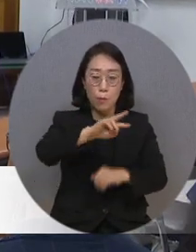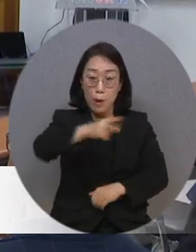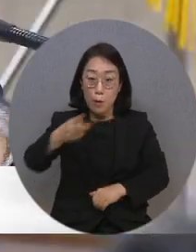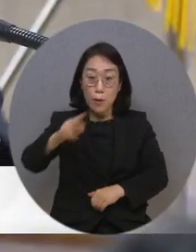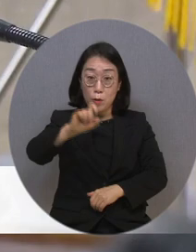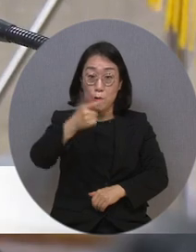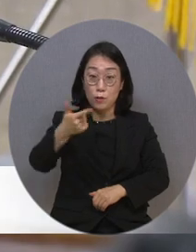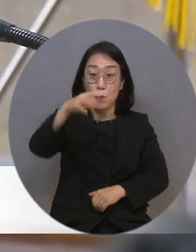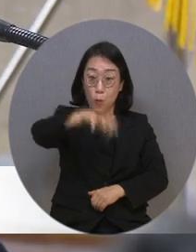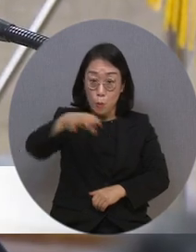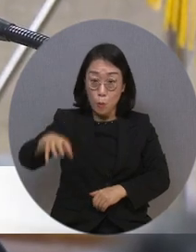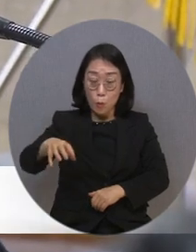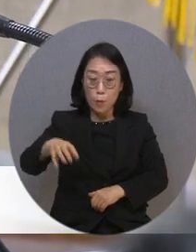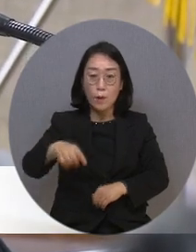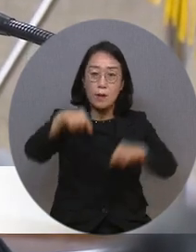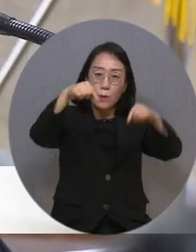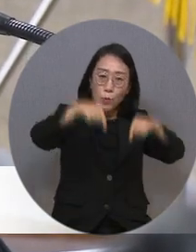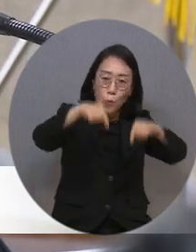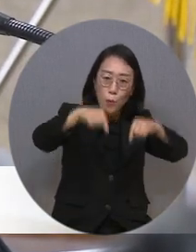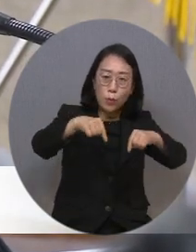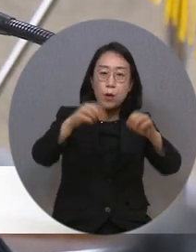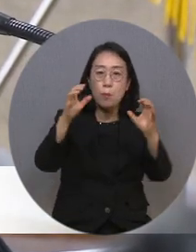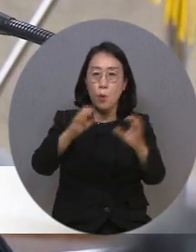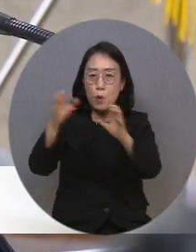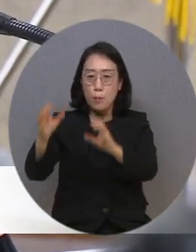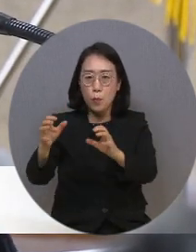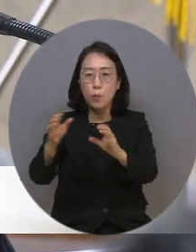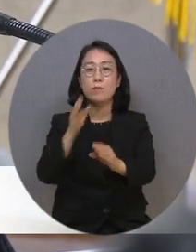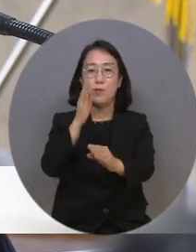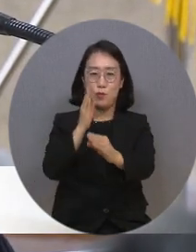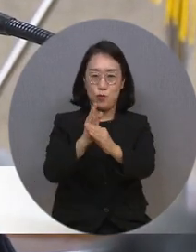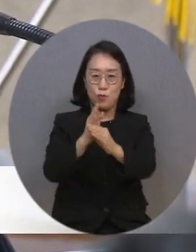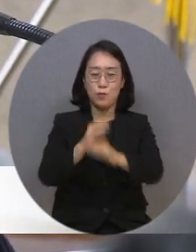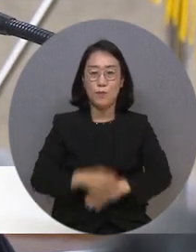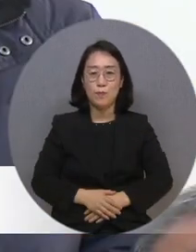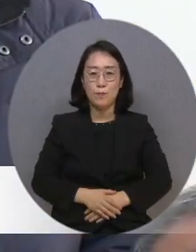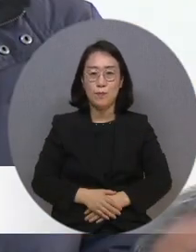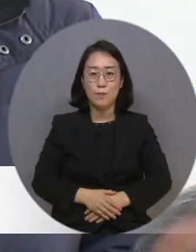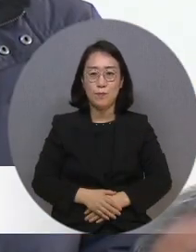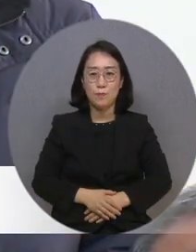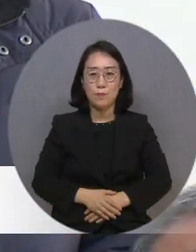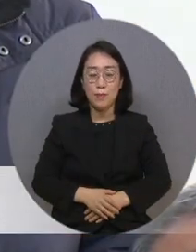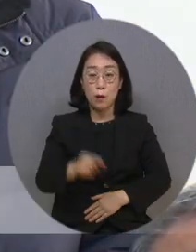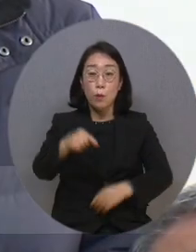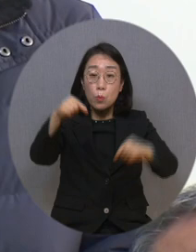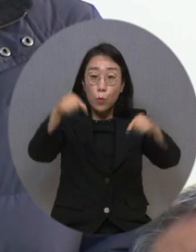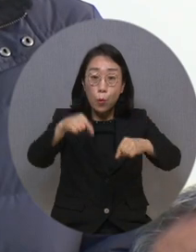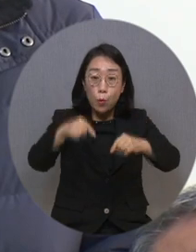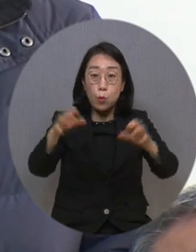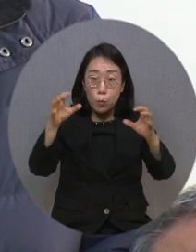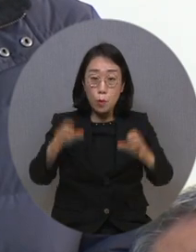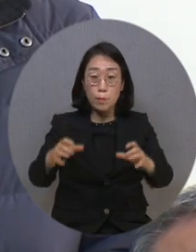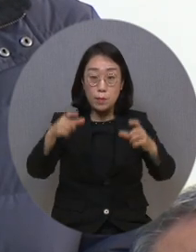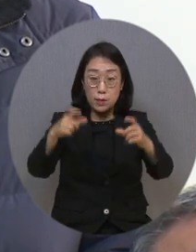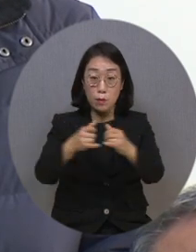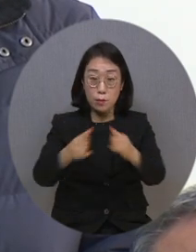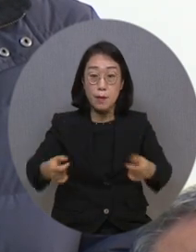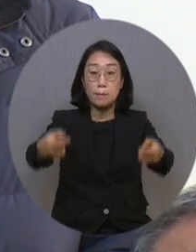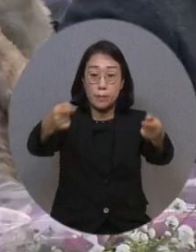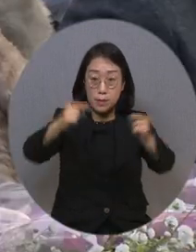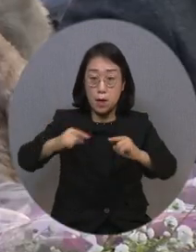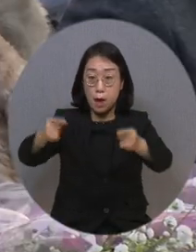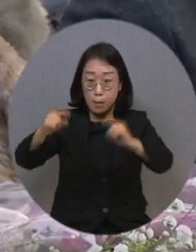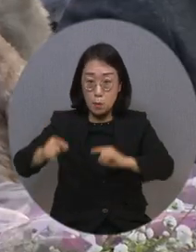직접 찾아가 국민과의 지역발전 전략 토론회를 가지고 있습니다 이번 토론회는 지역주민의 주도적